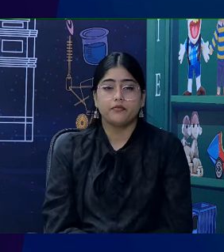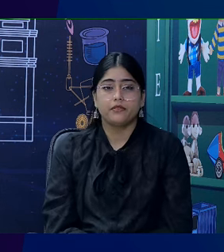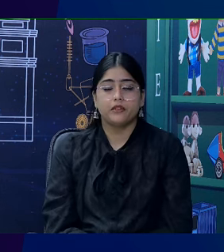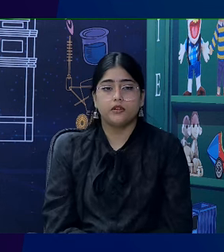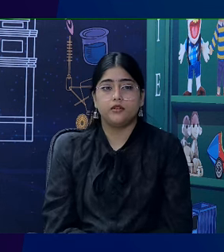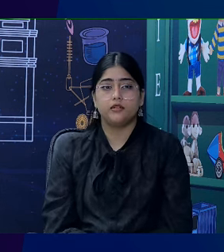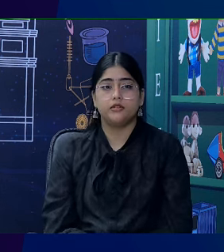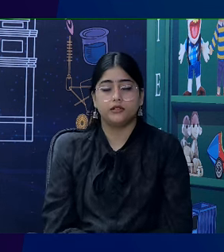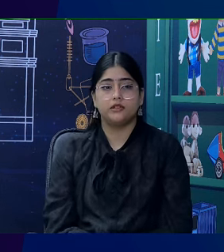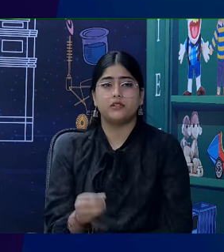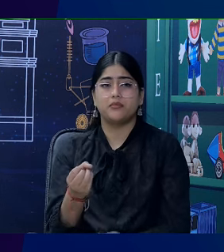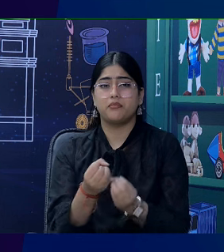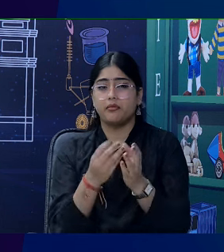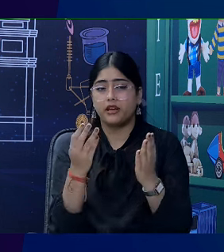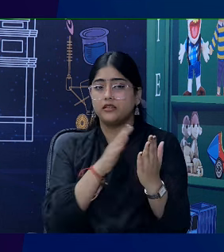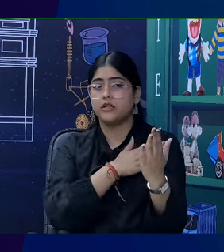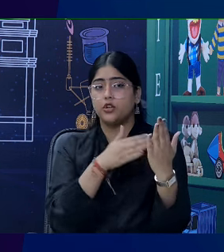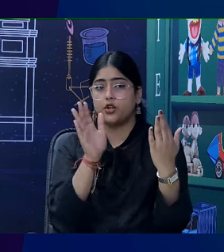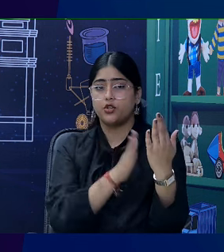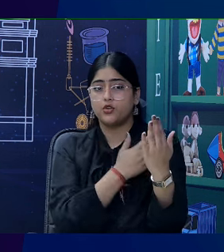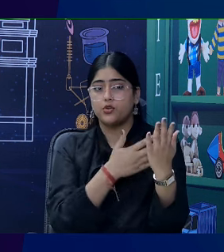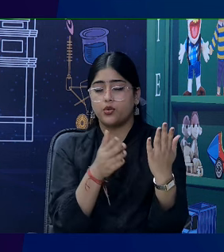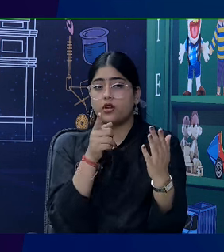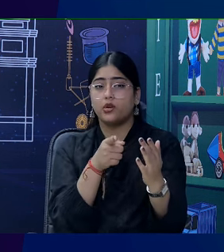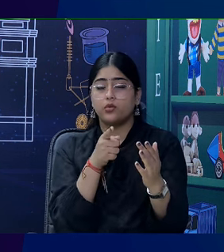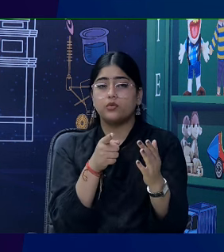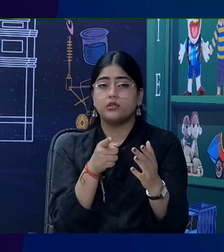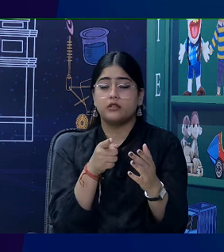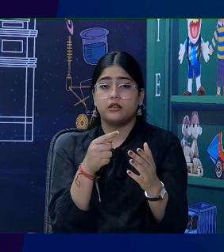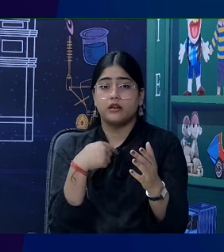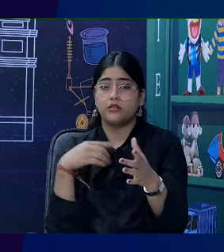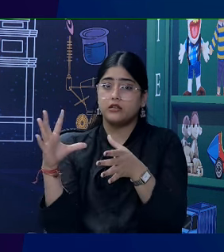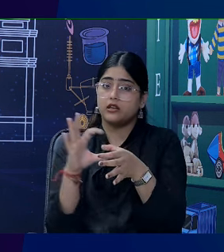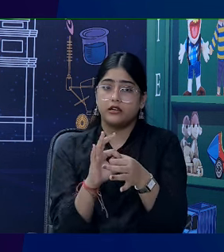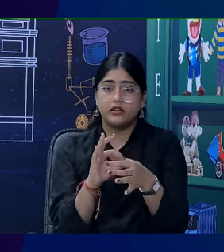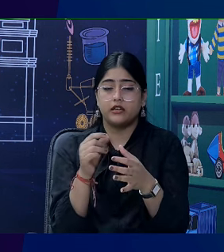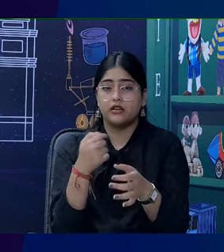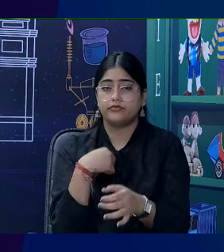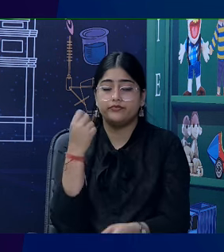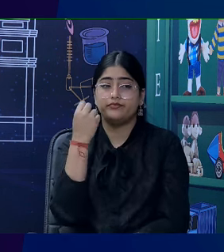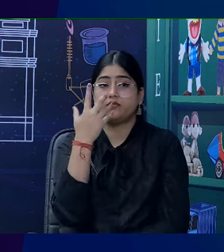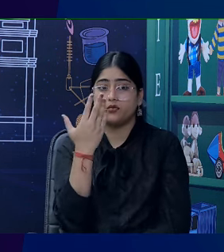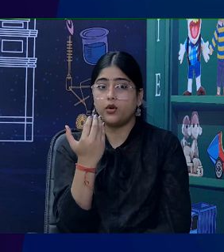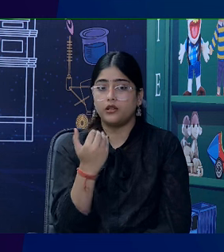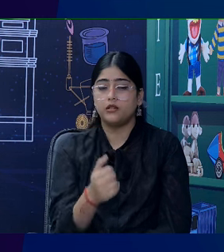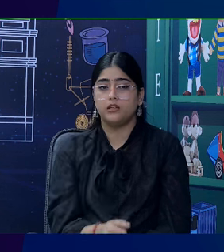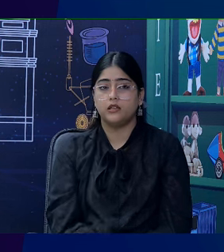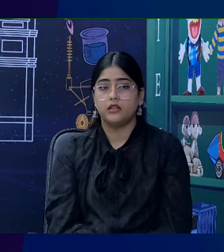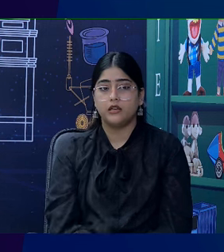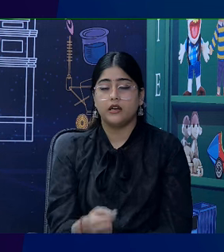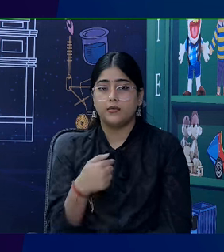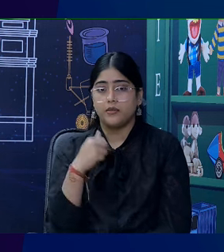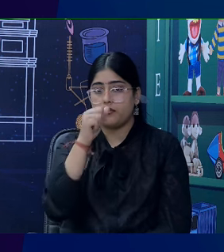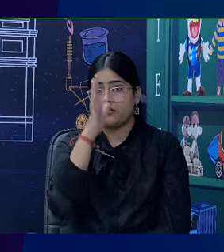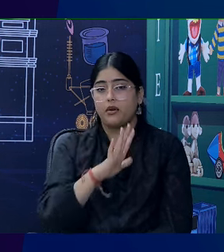हमारे काव्य गीत हैं ये उन जो शूरवीर लोग हैं उनके हमें हमेशा याद दिलाते रहते हैं कि ऐसे शूरवीर लोग हमारे भारत में थे